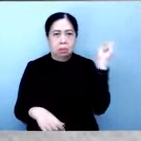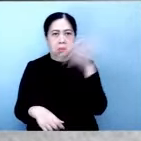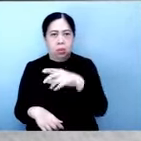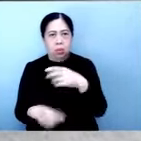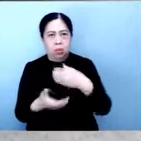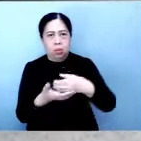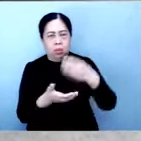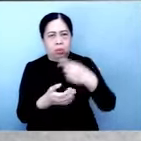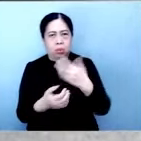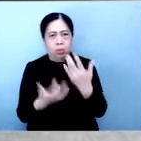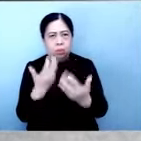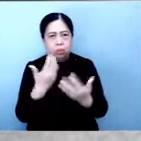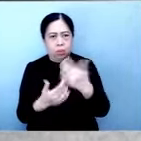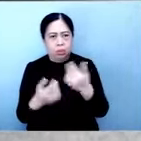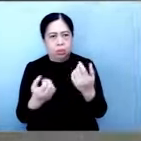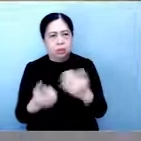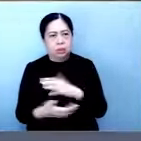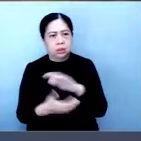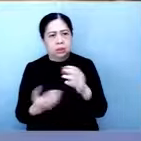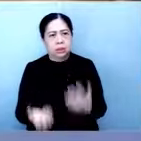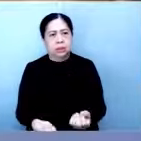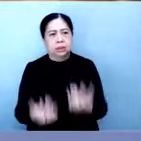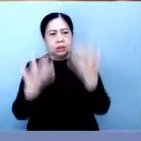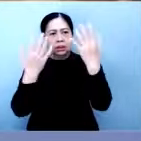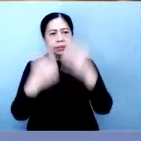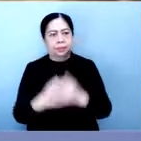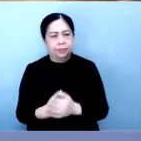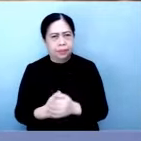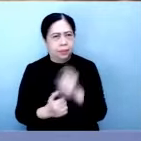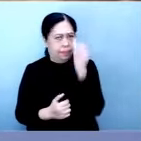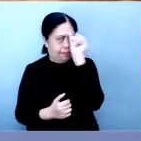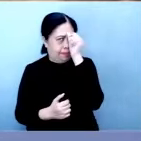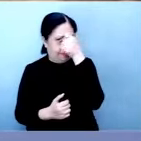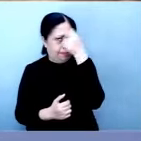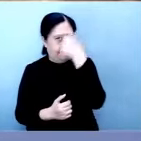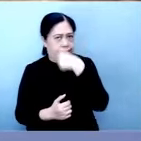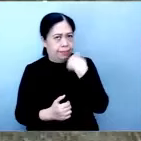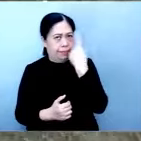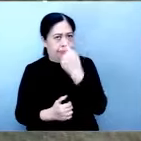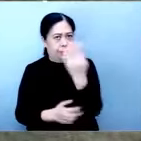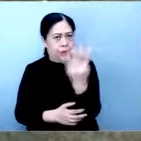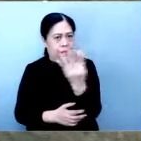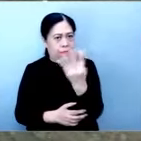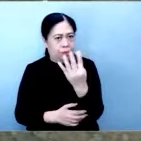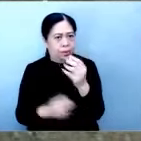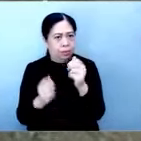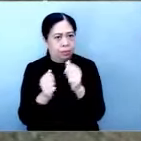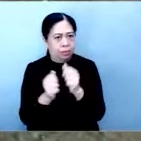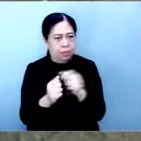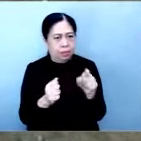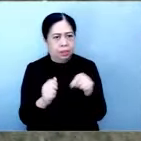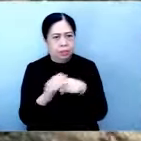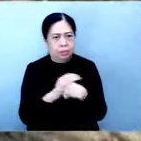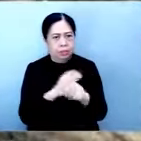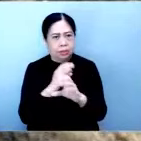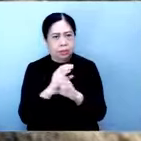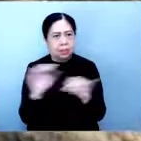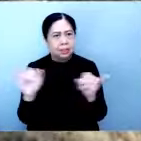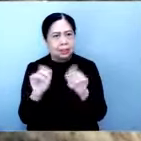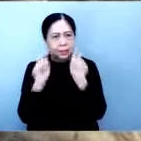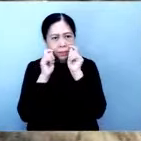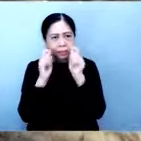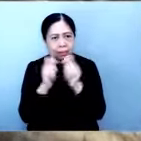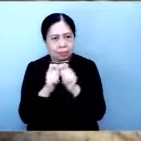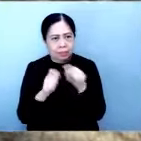modern jeep at tuluyang nagliyab. Namukaan daw ng mga testigo ang 4 na suspect pati ang getaway car na kamukha raw ng kotse ng grupo ni